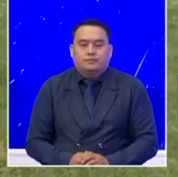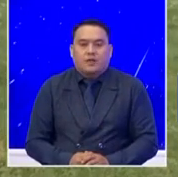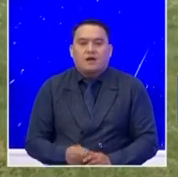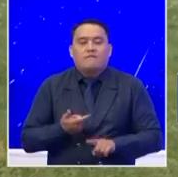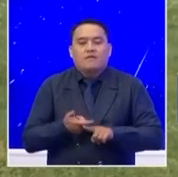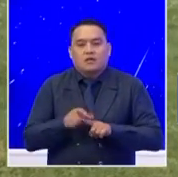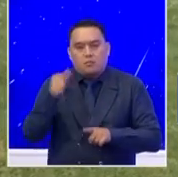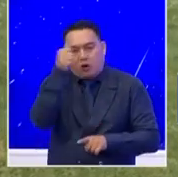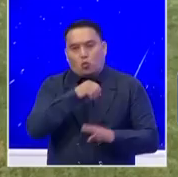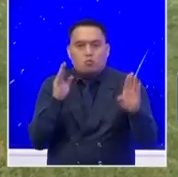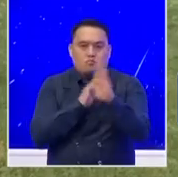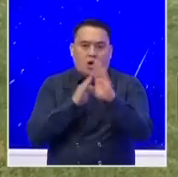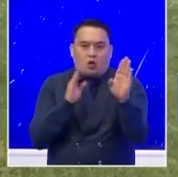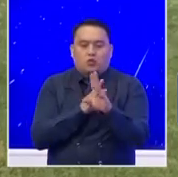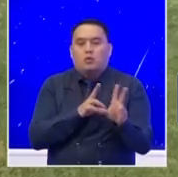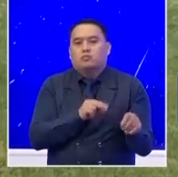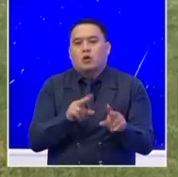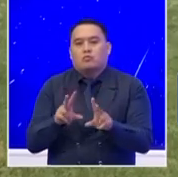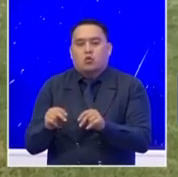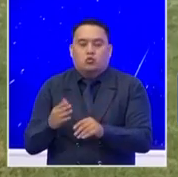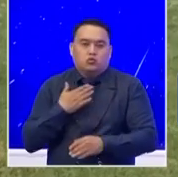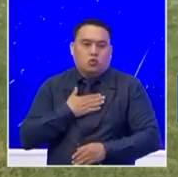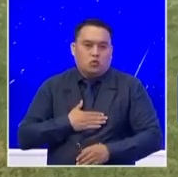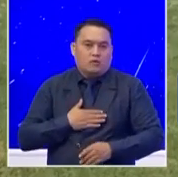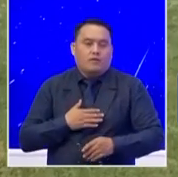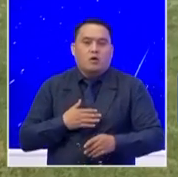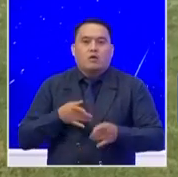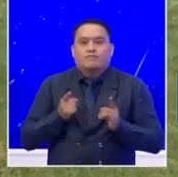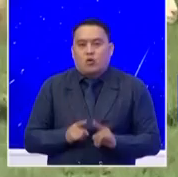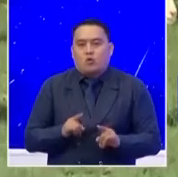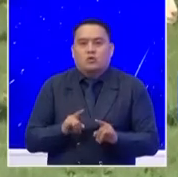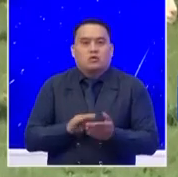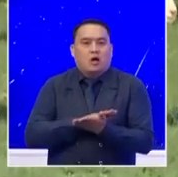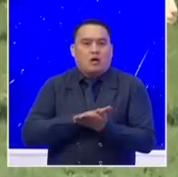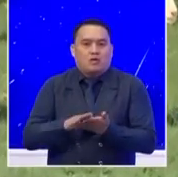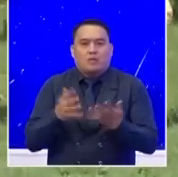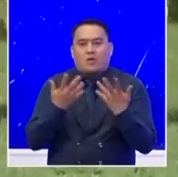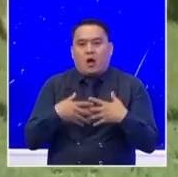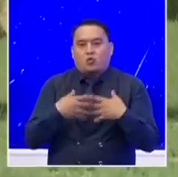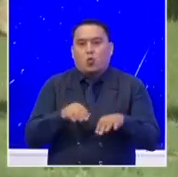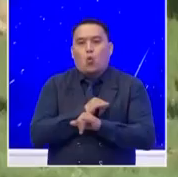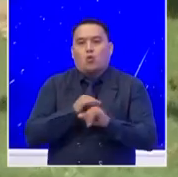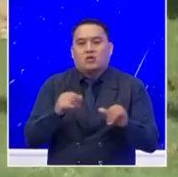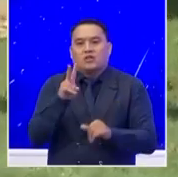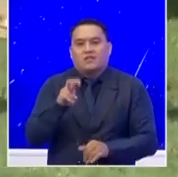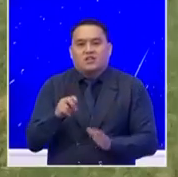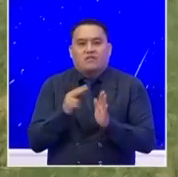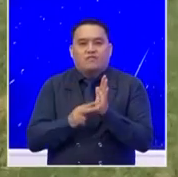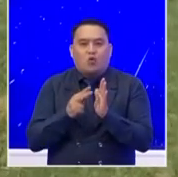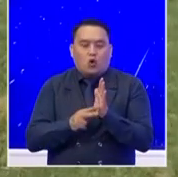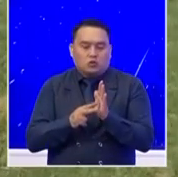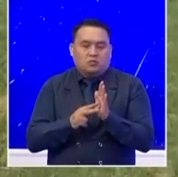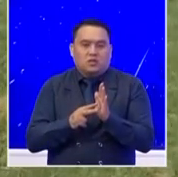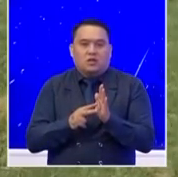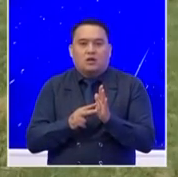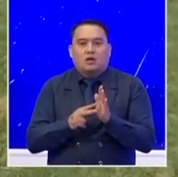В этом году погода более благоприятная, чем в прошлом. Поэтому период окота прошел гладко. Поголовье увеличилось на 280 овец.